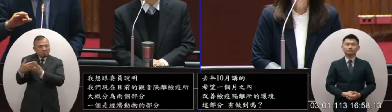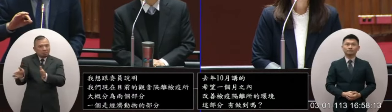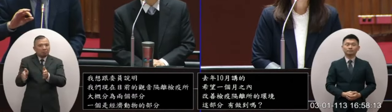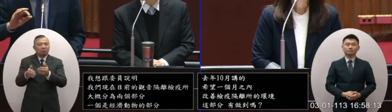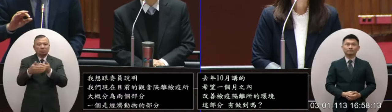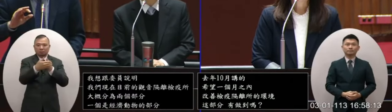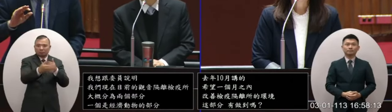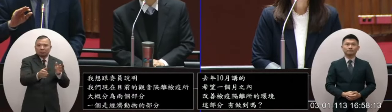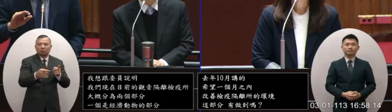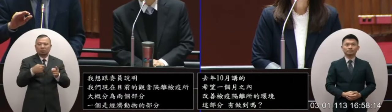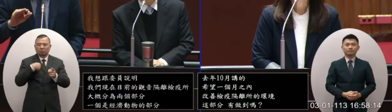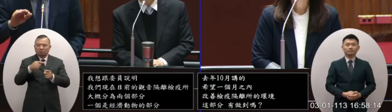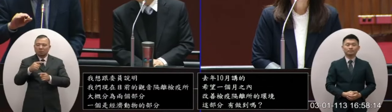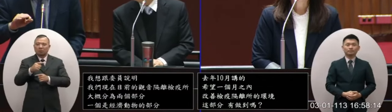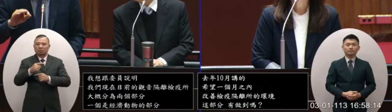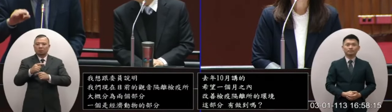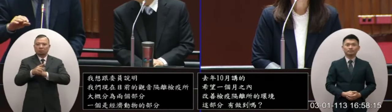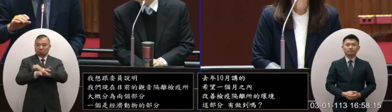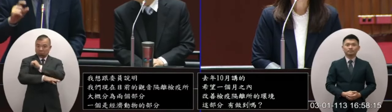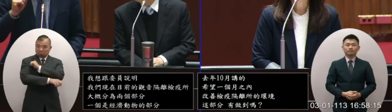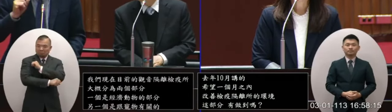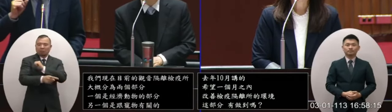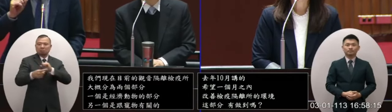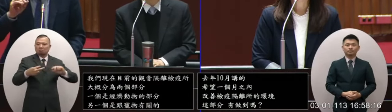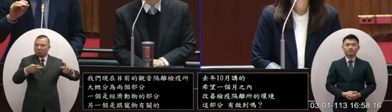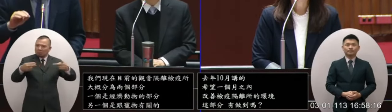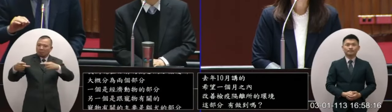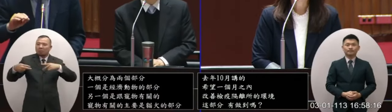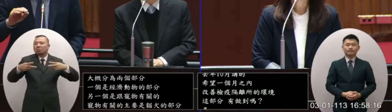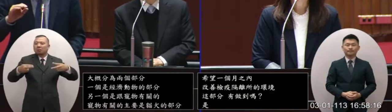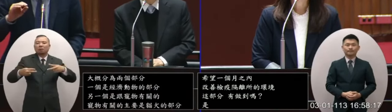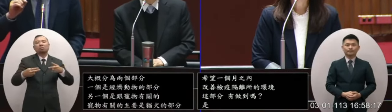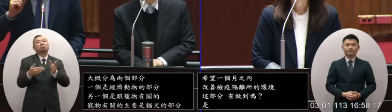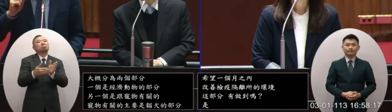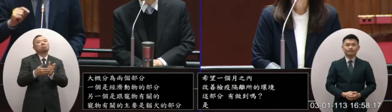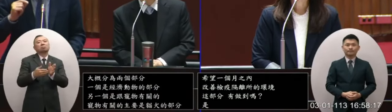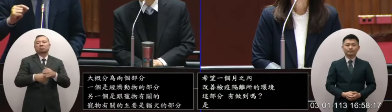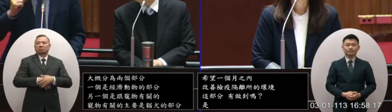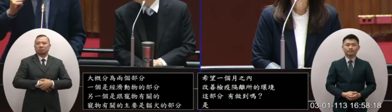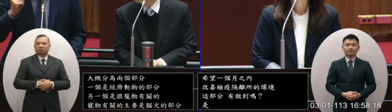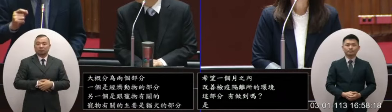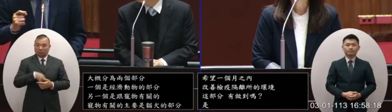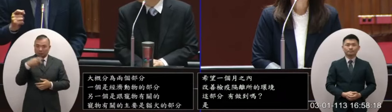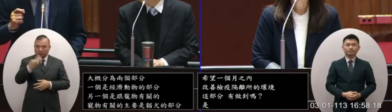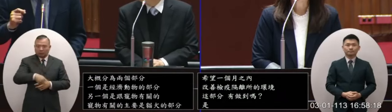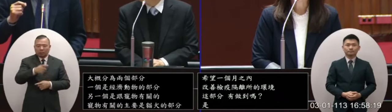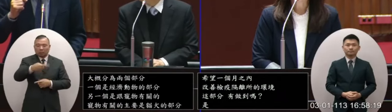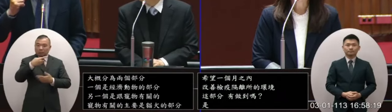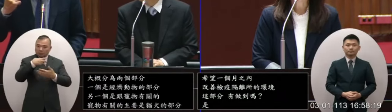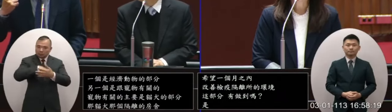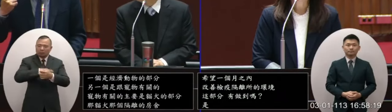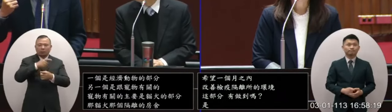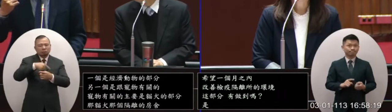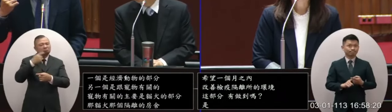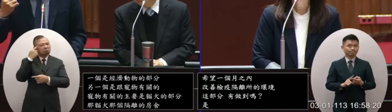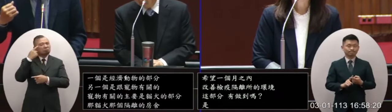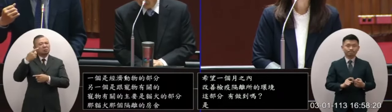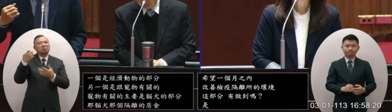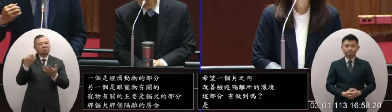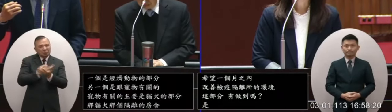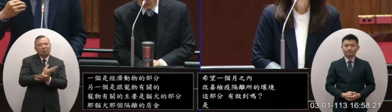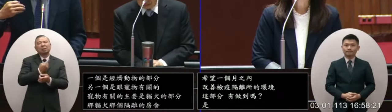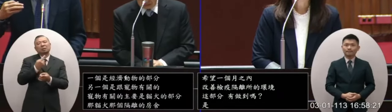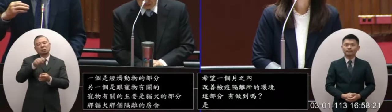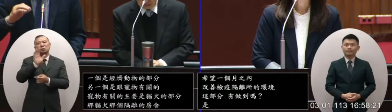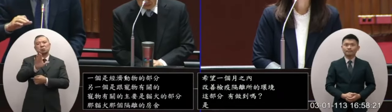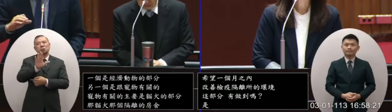基本的改善都已经完成了，但是我觉得它还有更大的改善空间，所以我们在上个礼